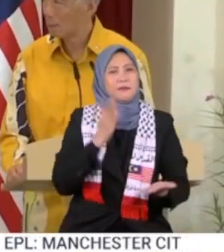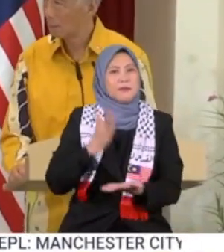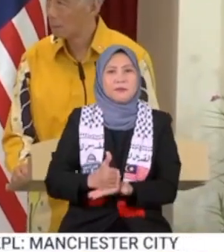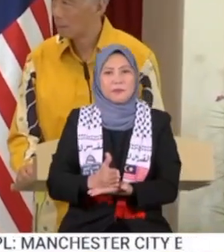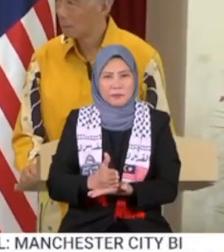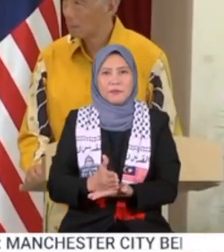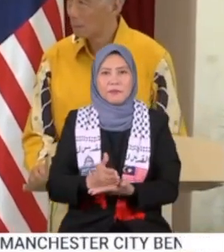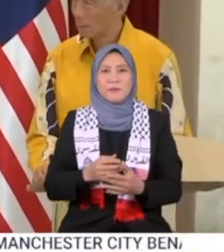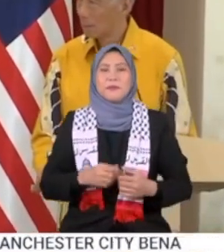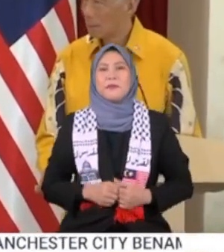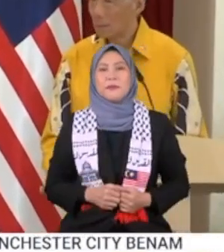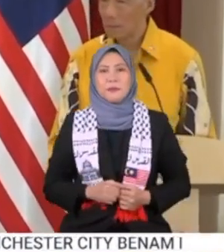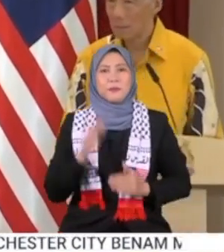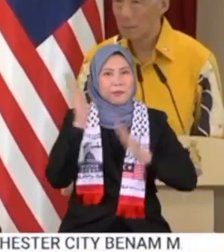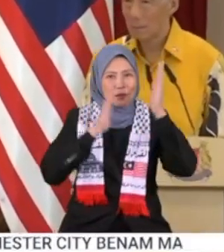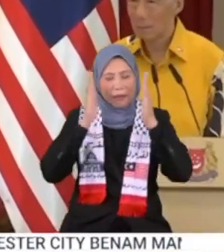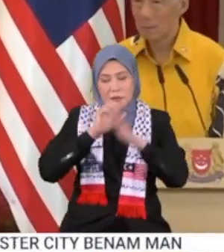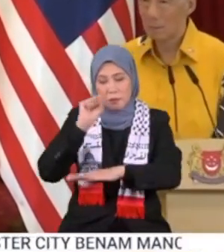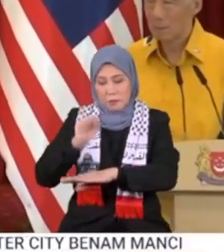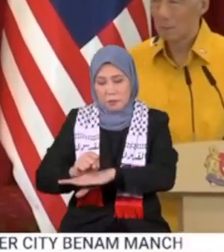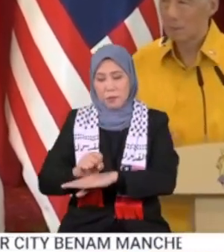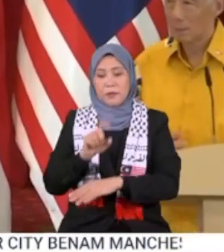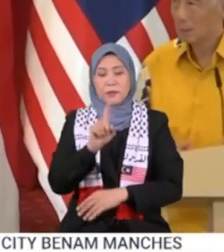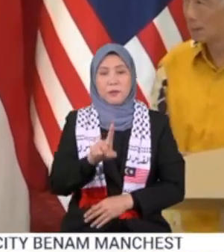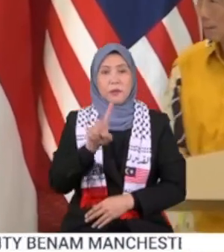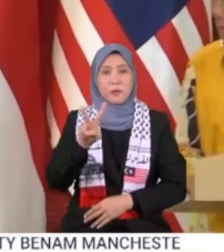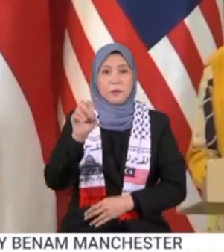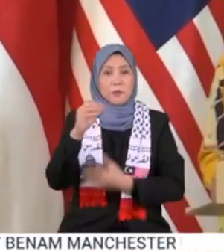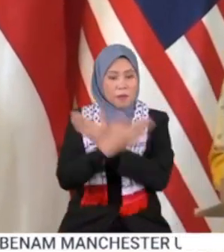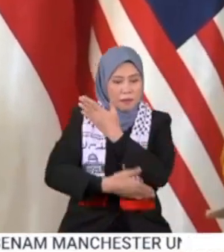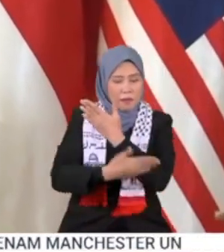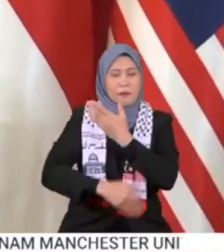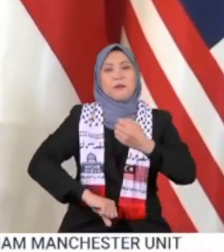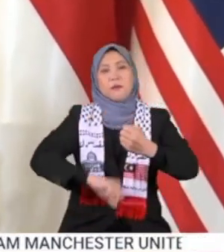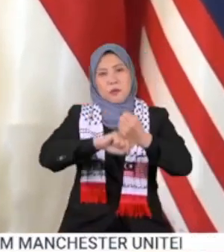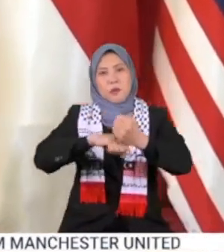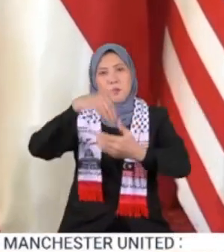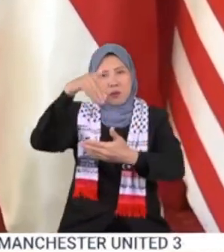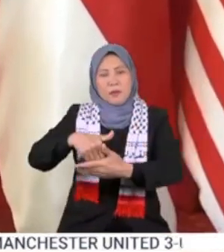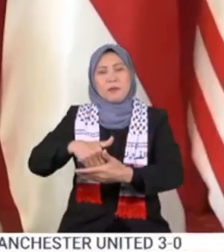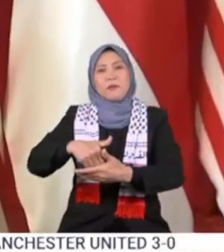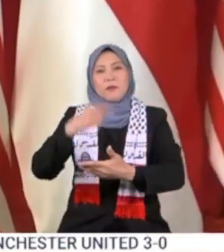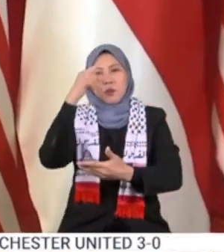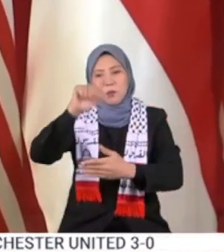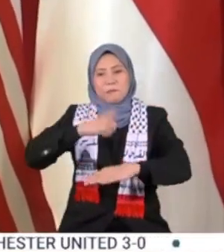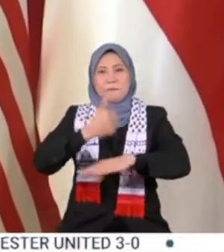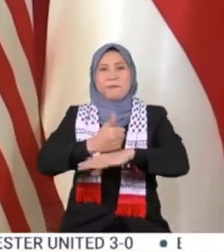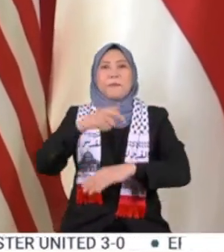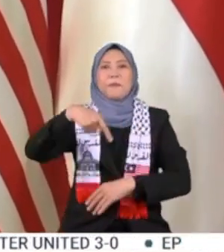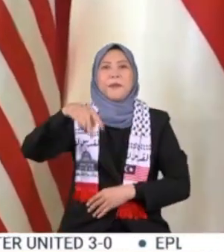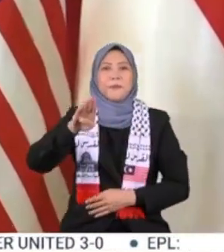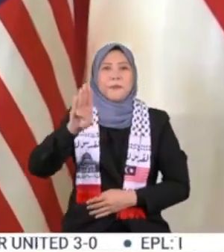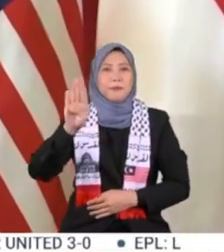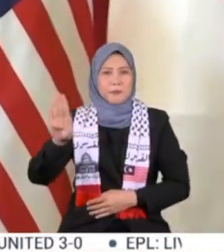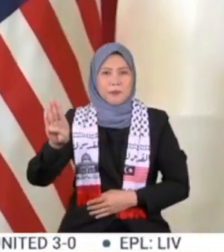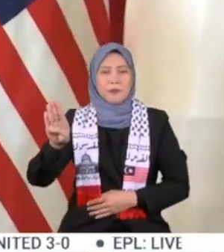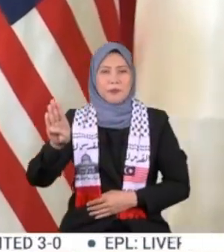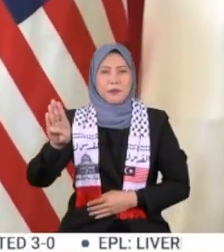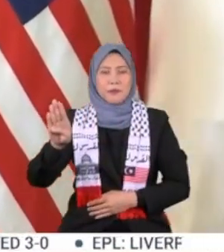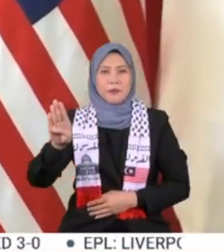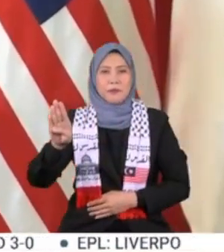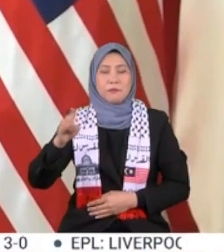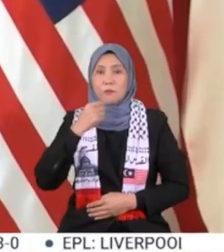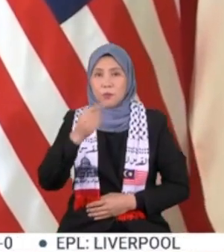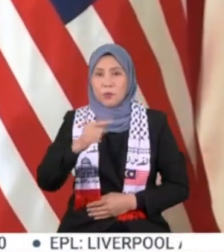women Malaysia dan Singapura antara 120 negara yang menyokong undi resolusi pertubuhan bangsa bersatu PBB